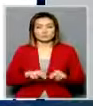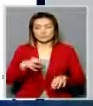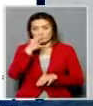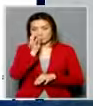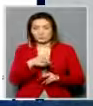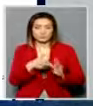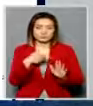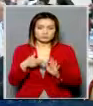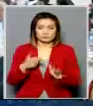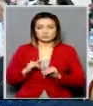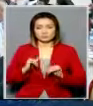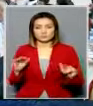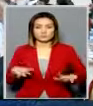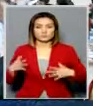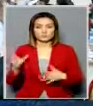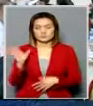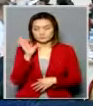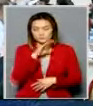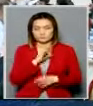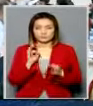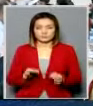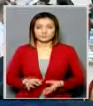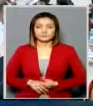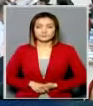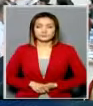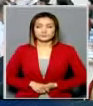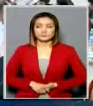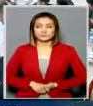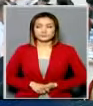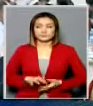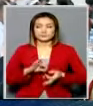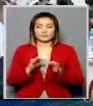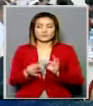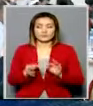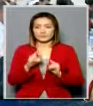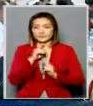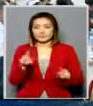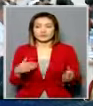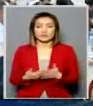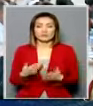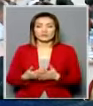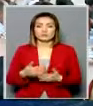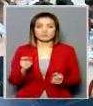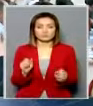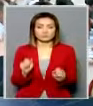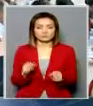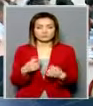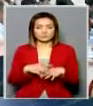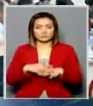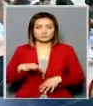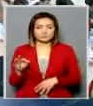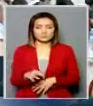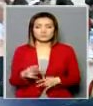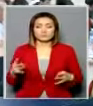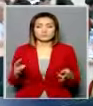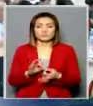тәжірибе алмасып, шеберлікті шыңдауда таптырмас дүние дейді ол. Олимпиаданың басқа олимпиадалардың ерекшелігі жылдамдықта. Жерде мысалға